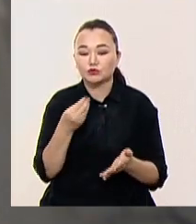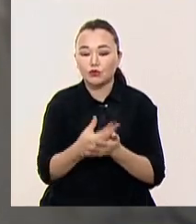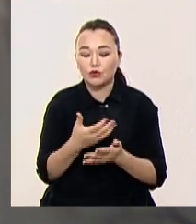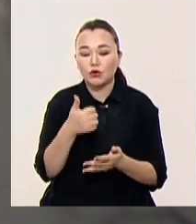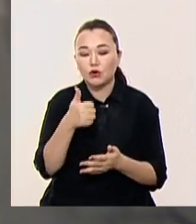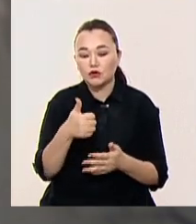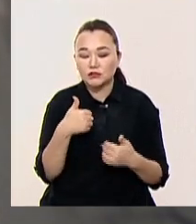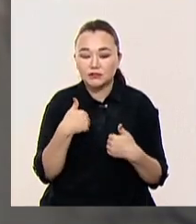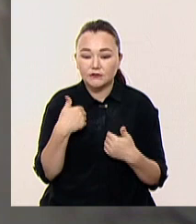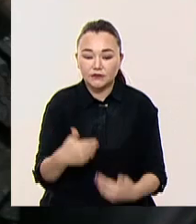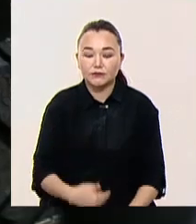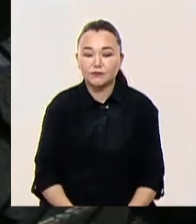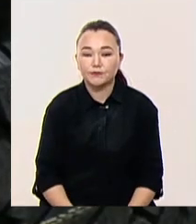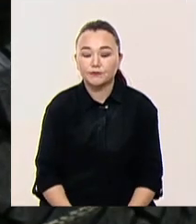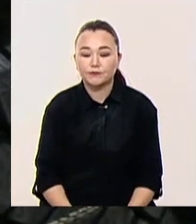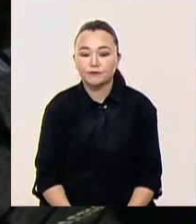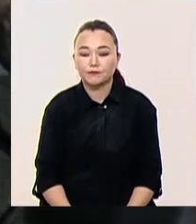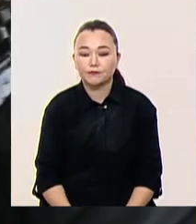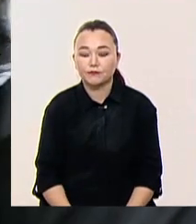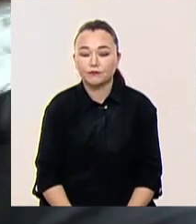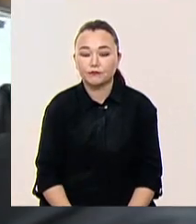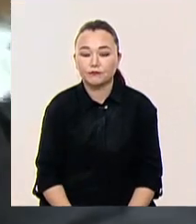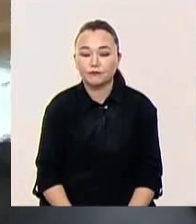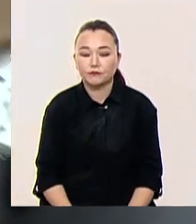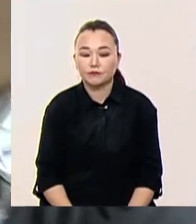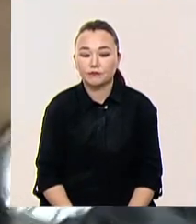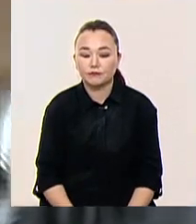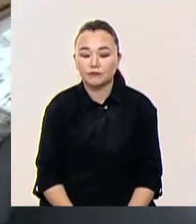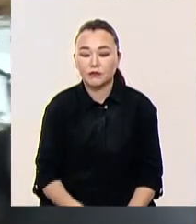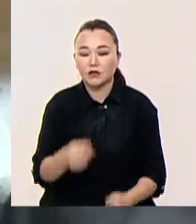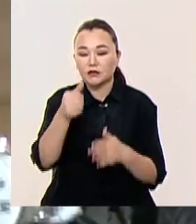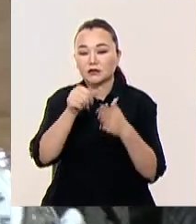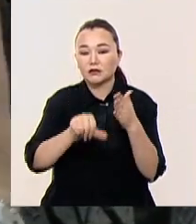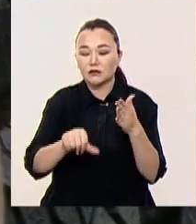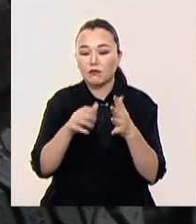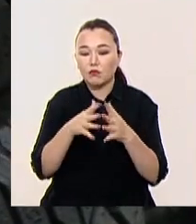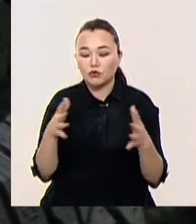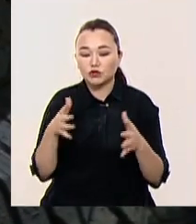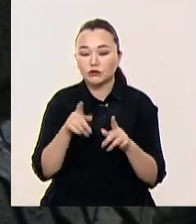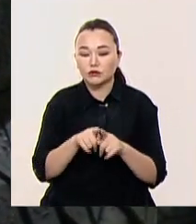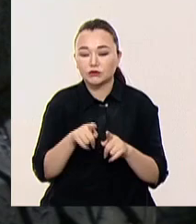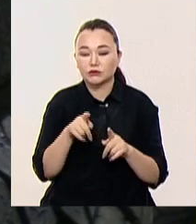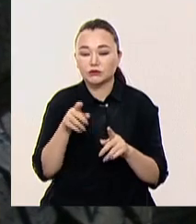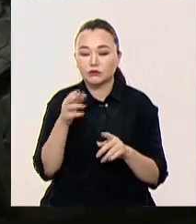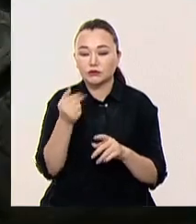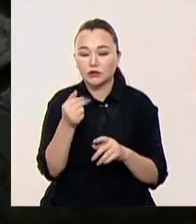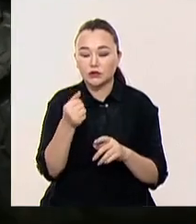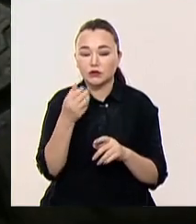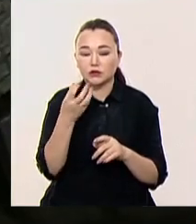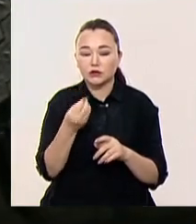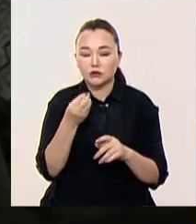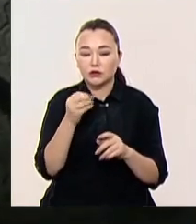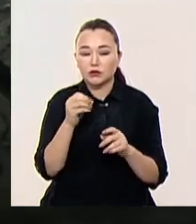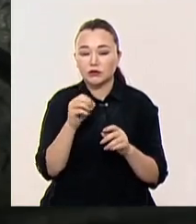жақсы деп кеңес береді. Не құрлым мынандай бөліктері, сызықтары көп болатын болса сол құрлым? Иә, және ана